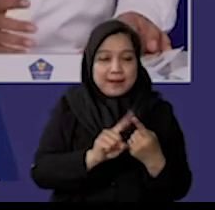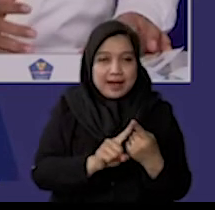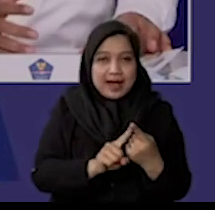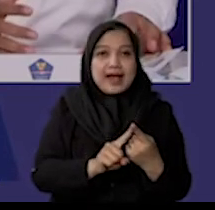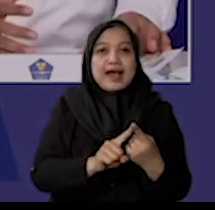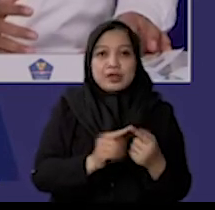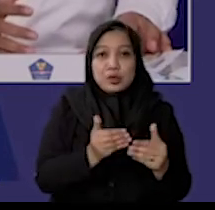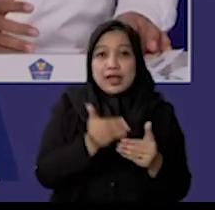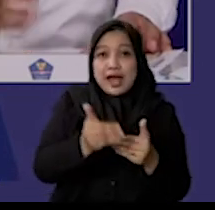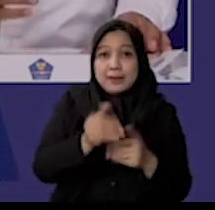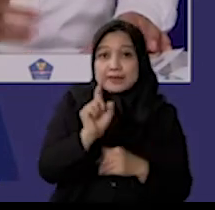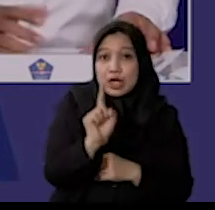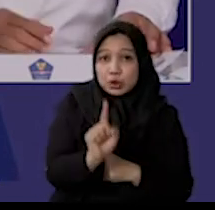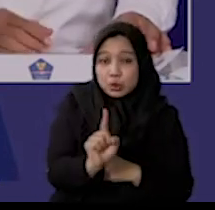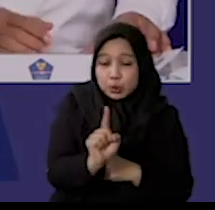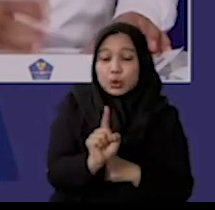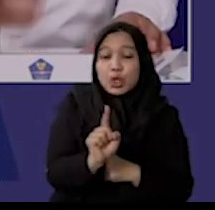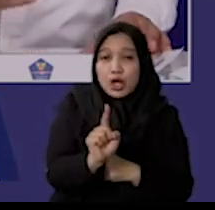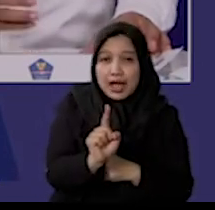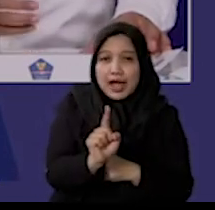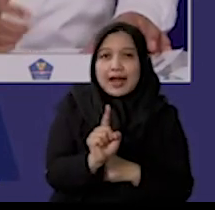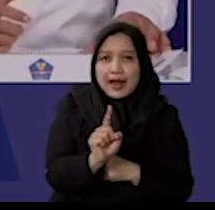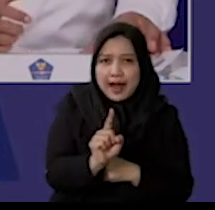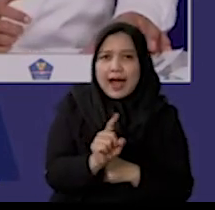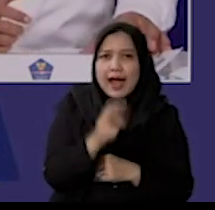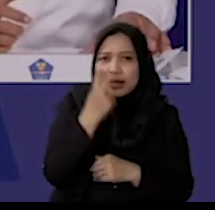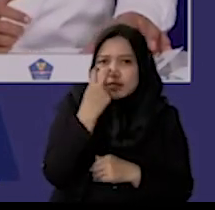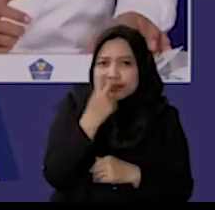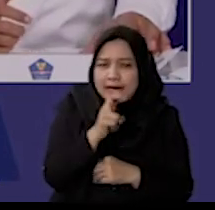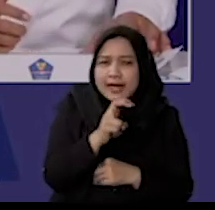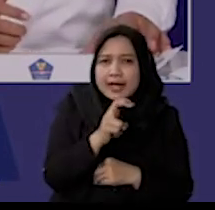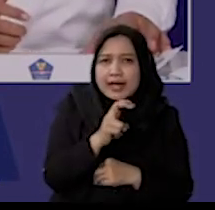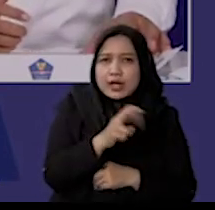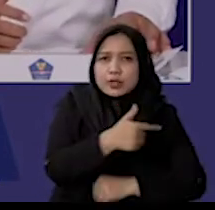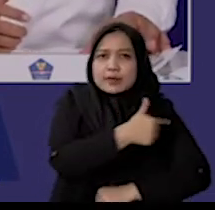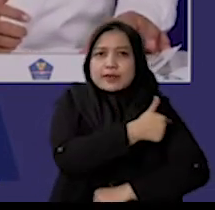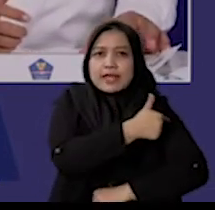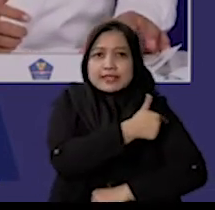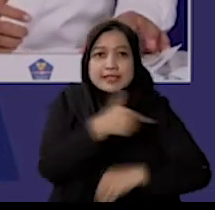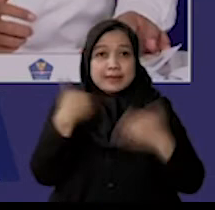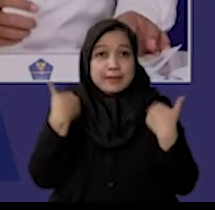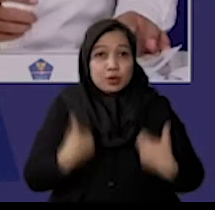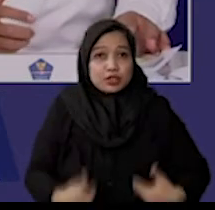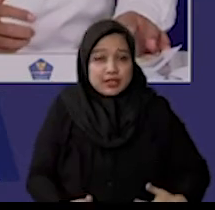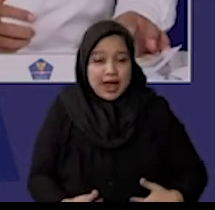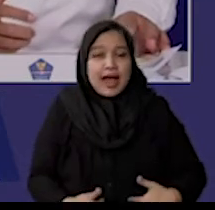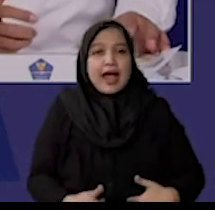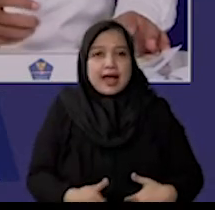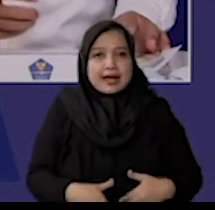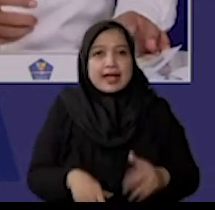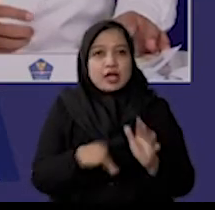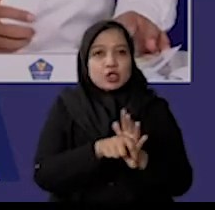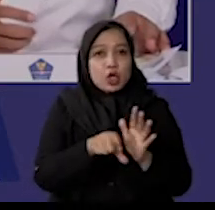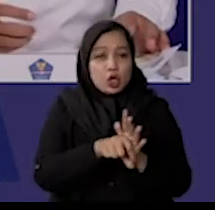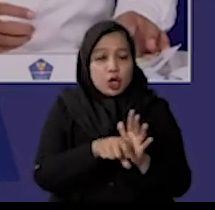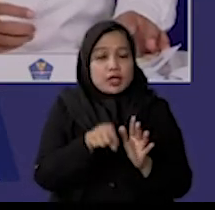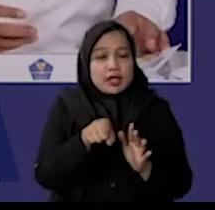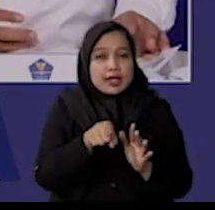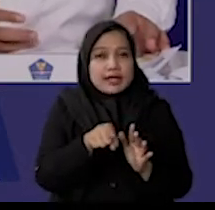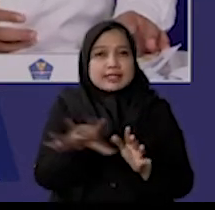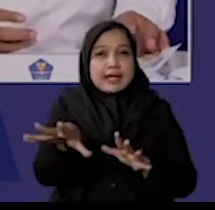fase 1. Kita memastikan studi ini pada manusia dengan jumlah sampel